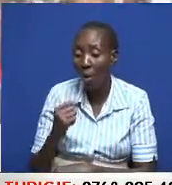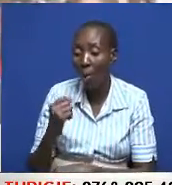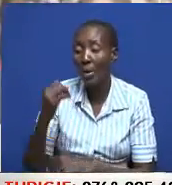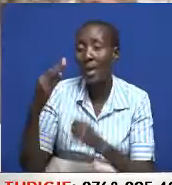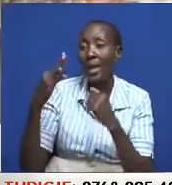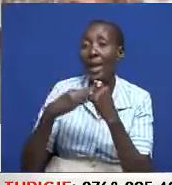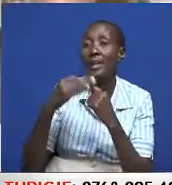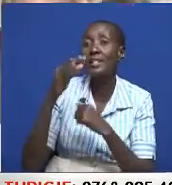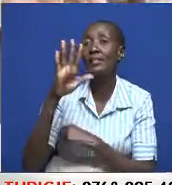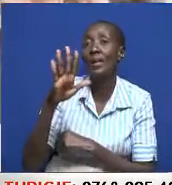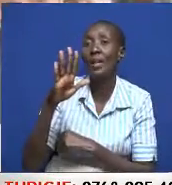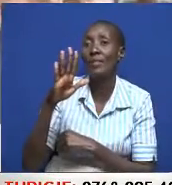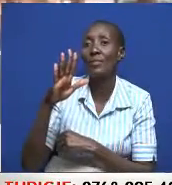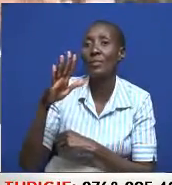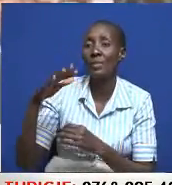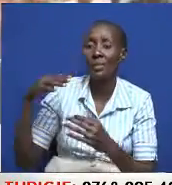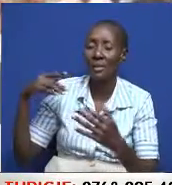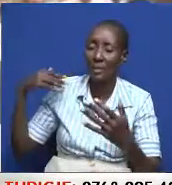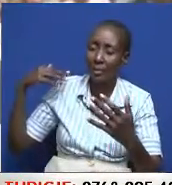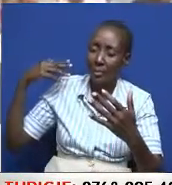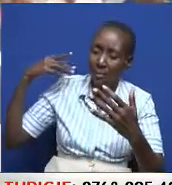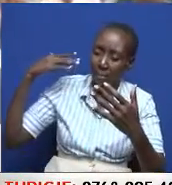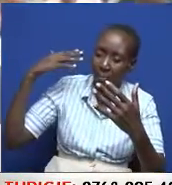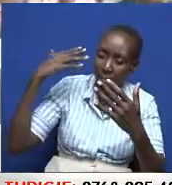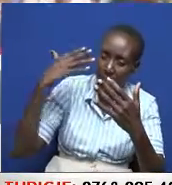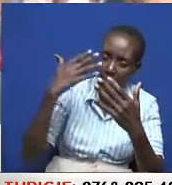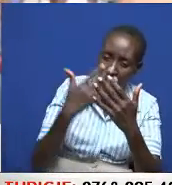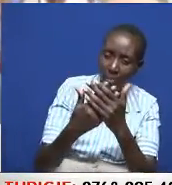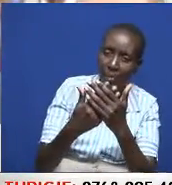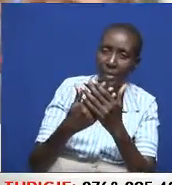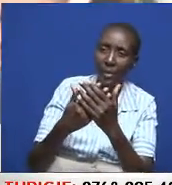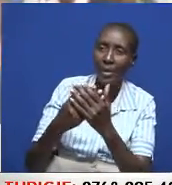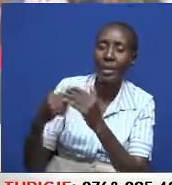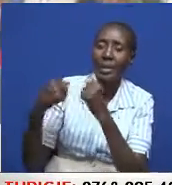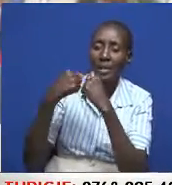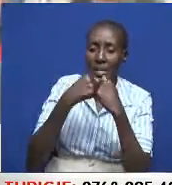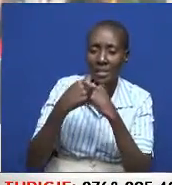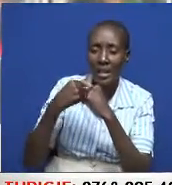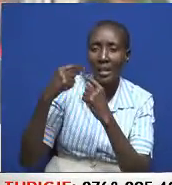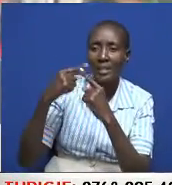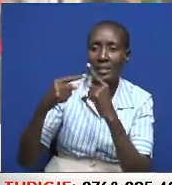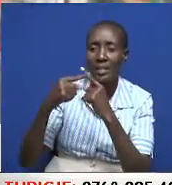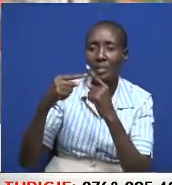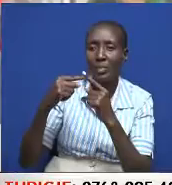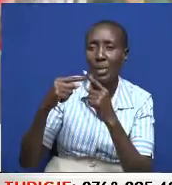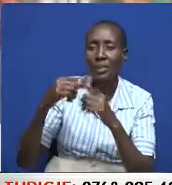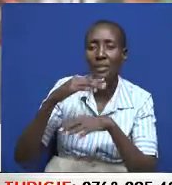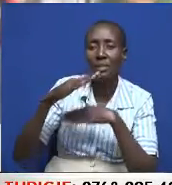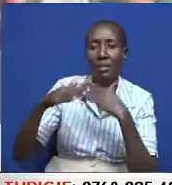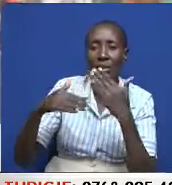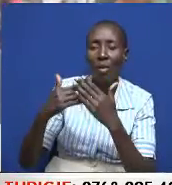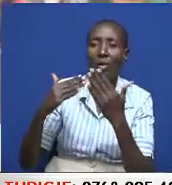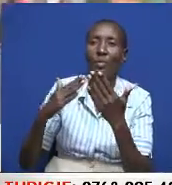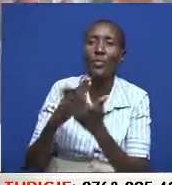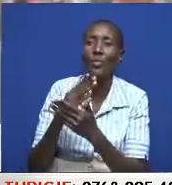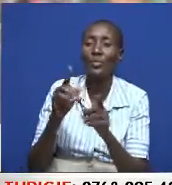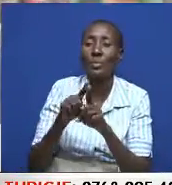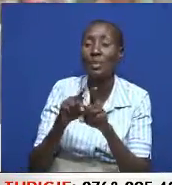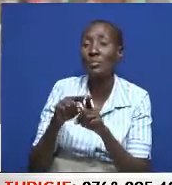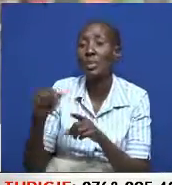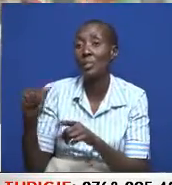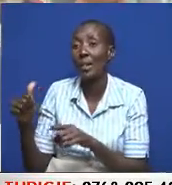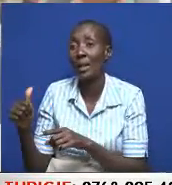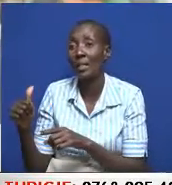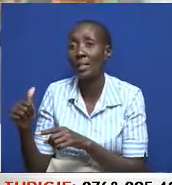huo wote tumekuwa na hiyo shida mwaka nenda mwaka kuja. Hata watu wengine wamepewa hii maneno